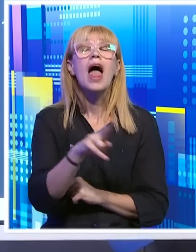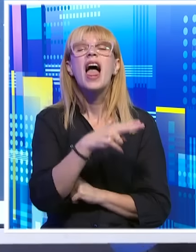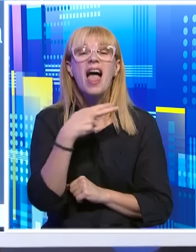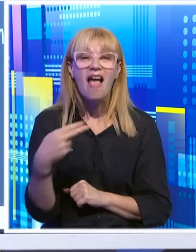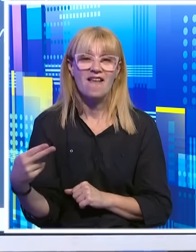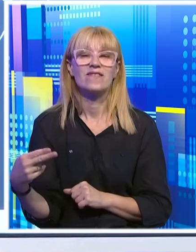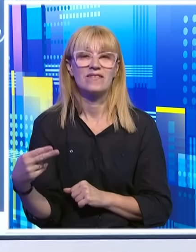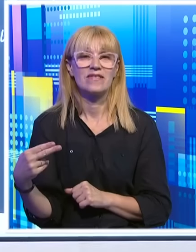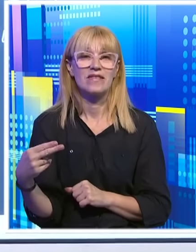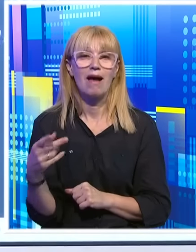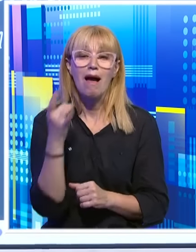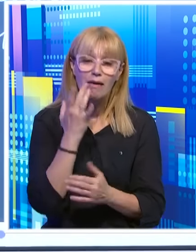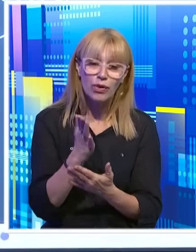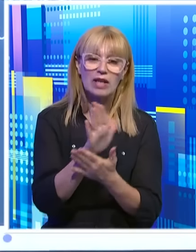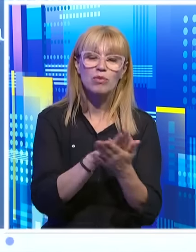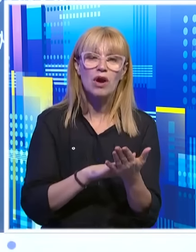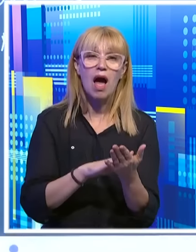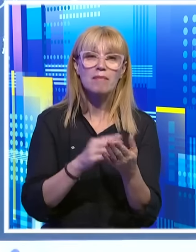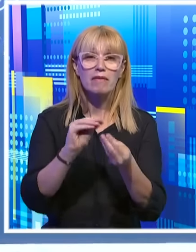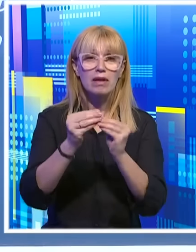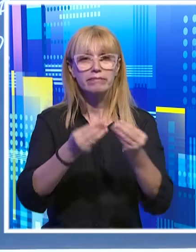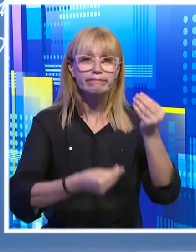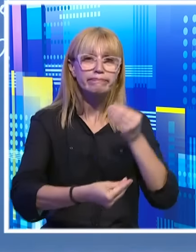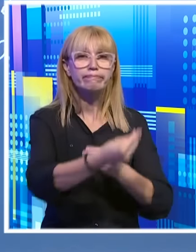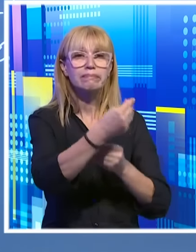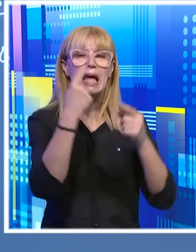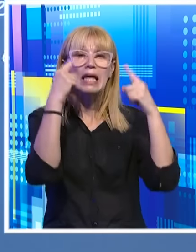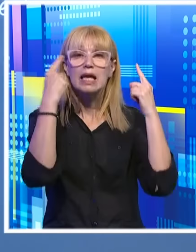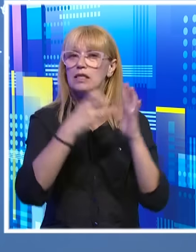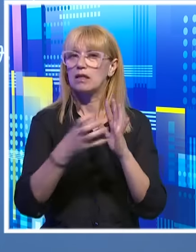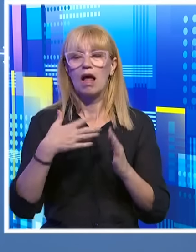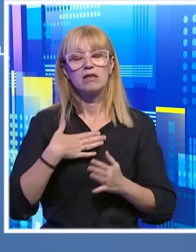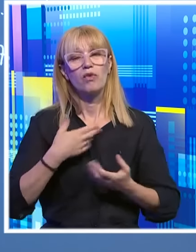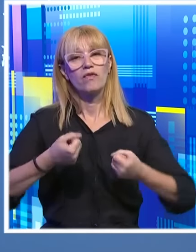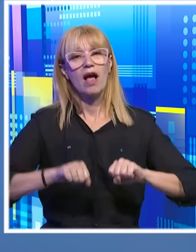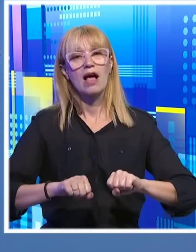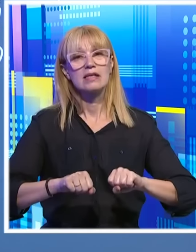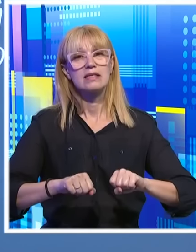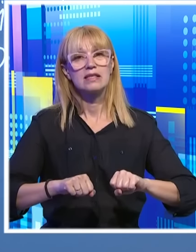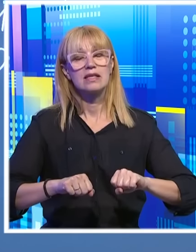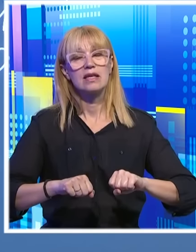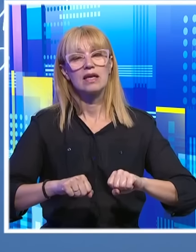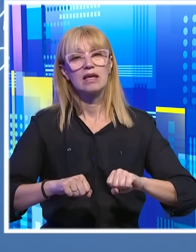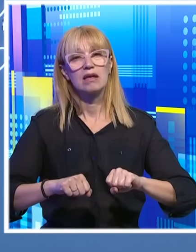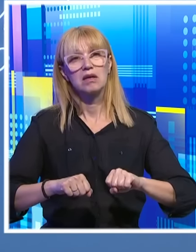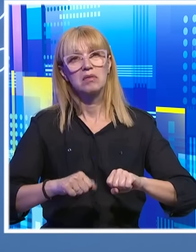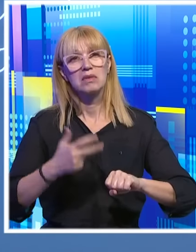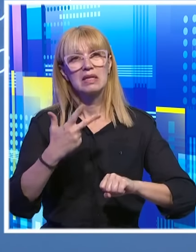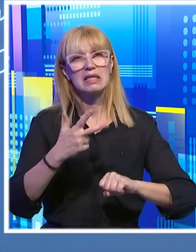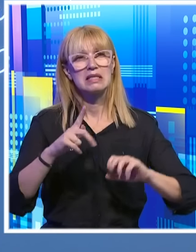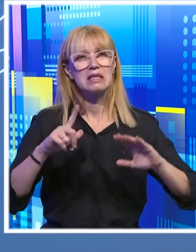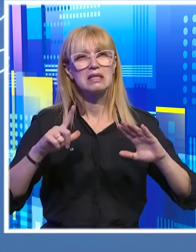kada smo napravili transakciju sa Kinezima, i dalje smo vlasnici 33, ako se ne varam, ili 37,